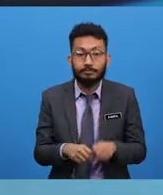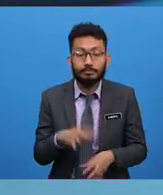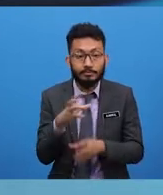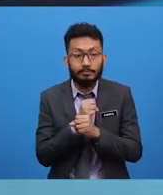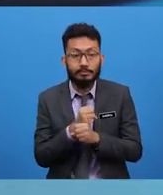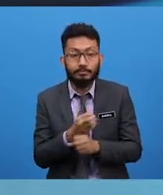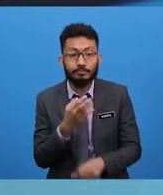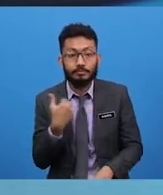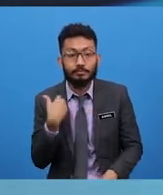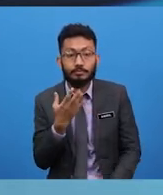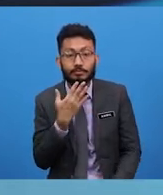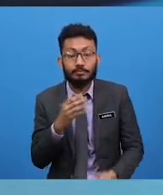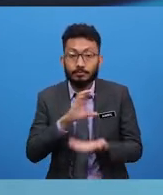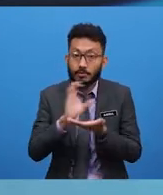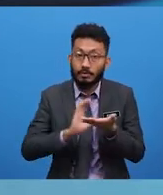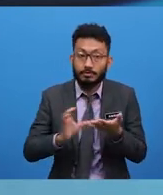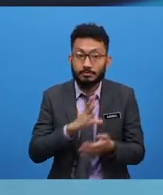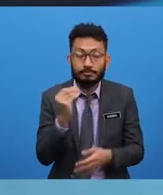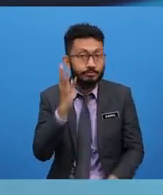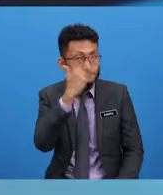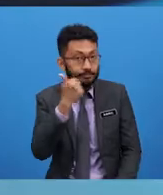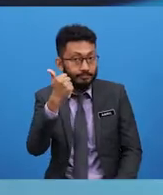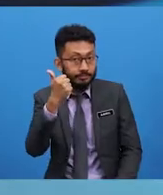menarik dan cantik.